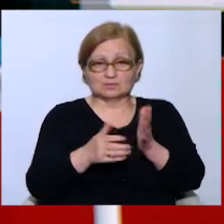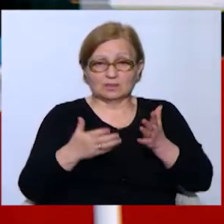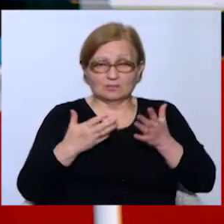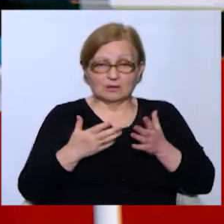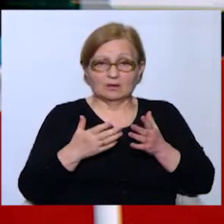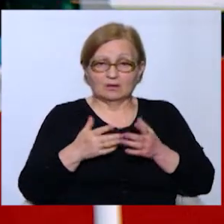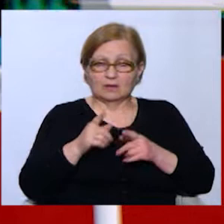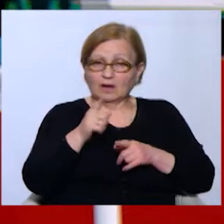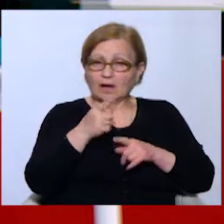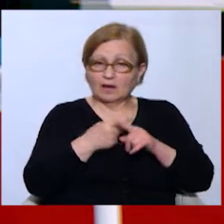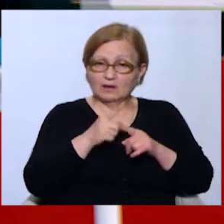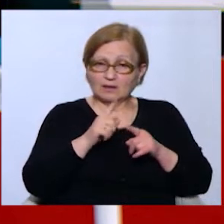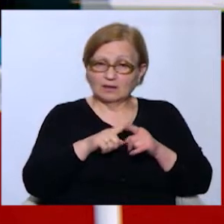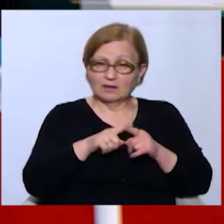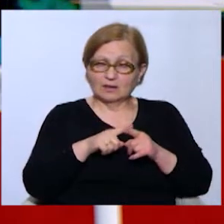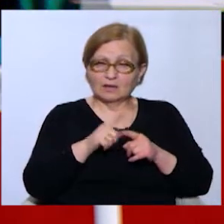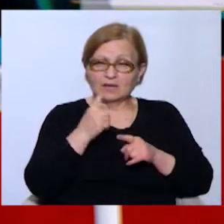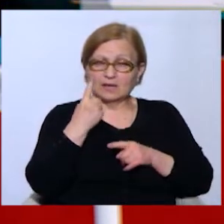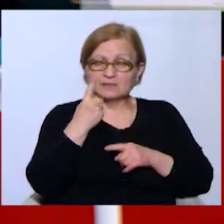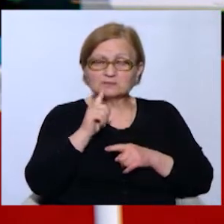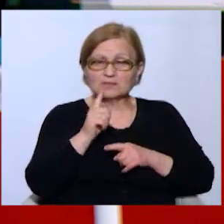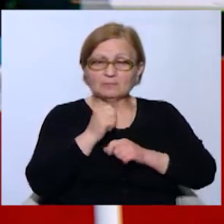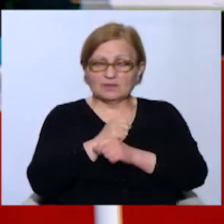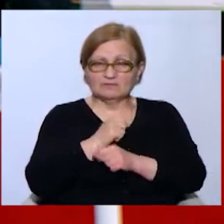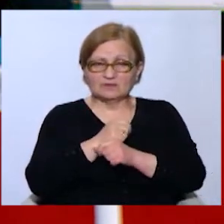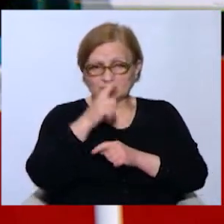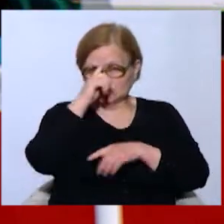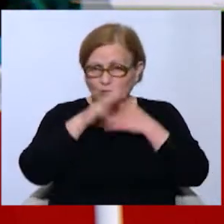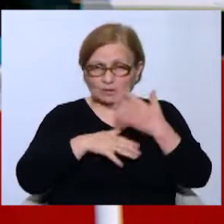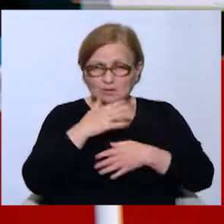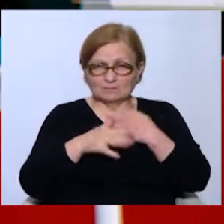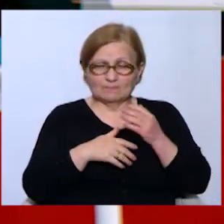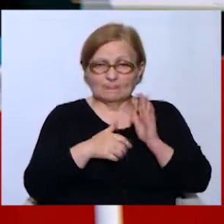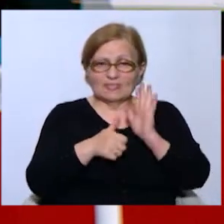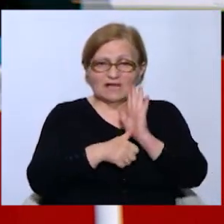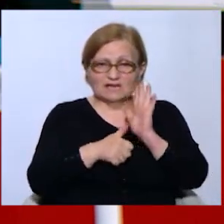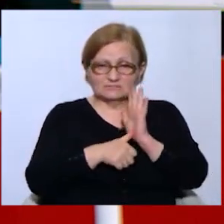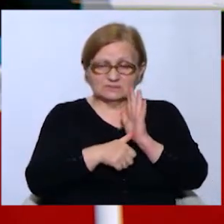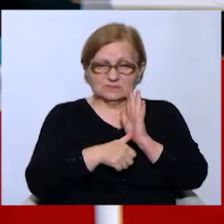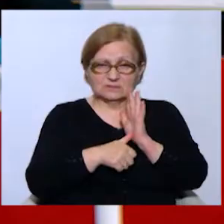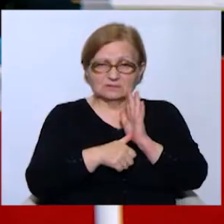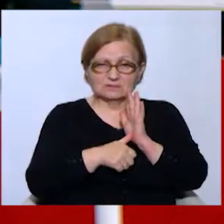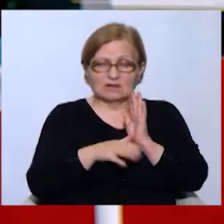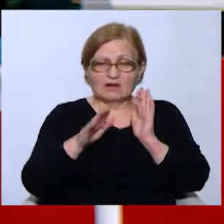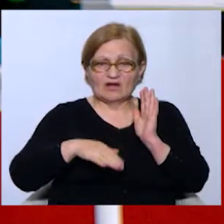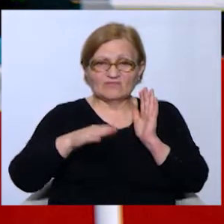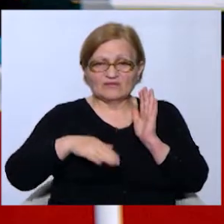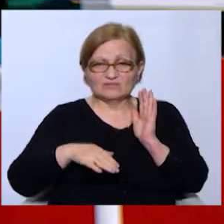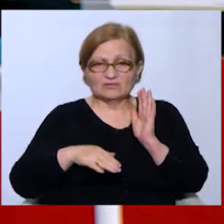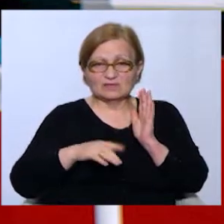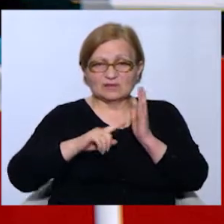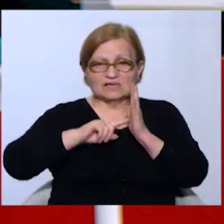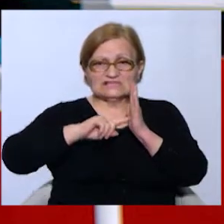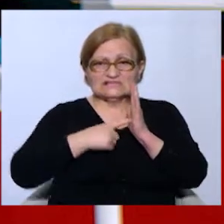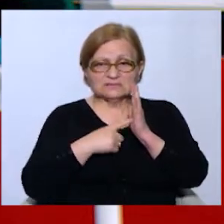9-იანი იყო, ამისათვის ერთი ასეთი რამ გავაკეთოთ. ავიღოთ მაგალითად 6-იანი და ქვემოთ